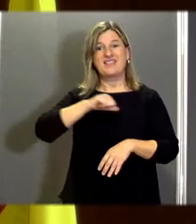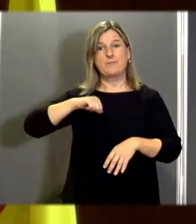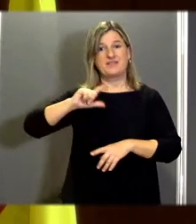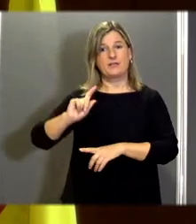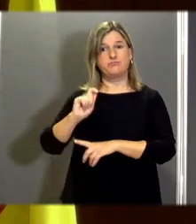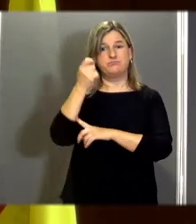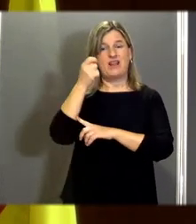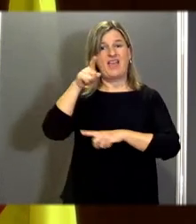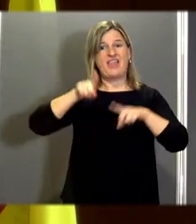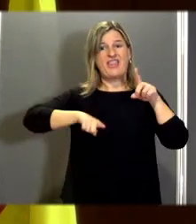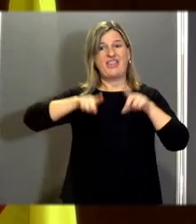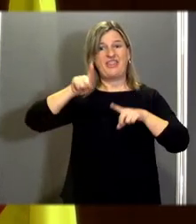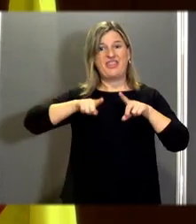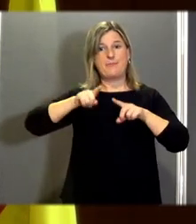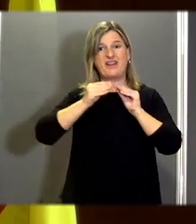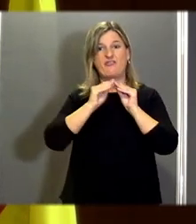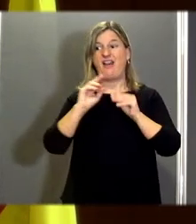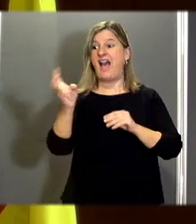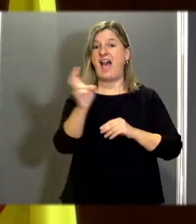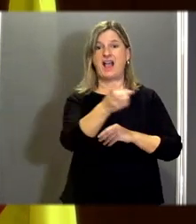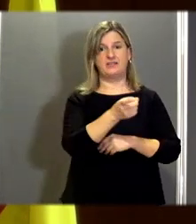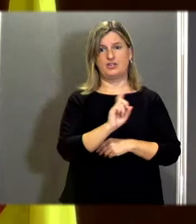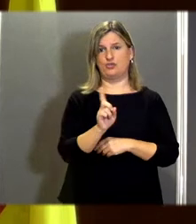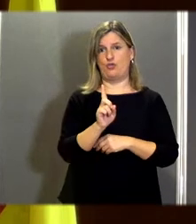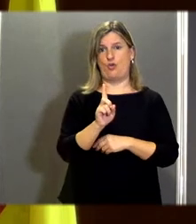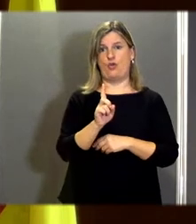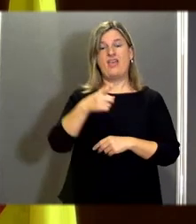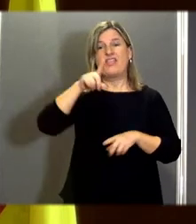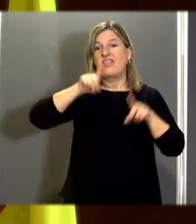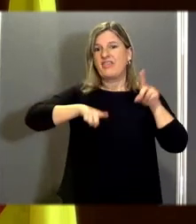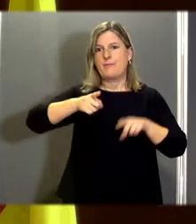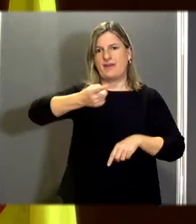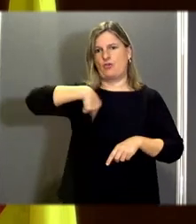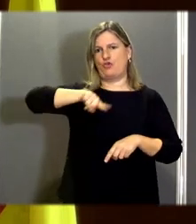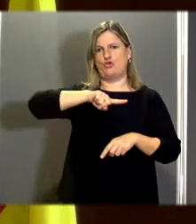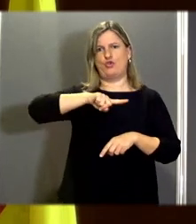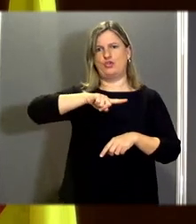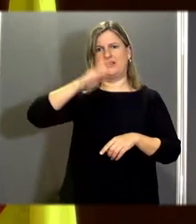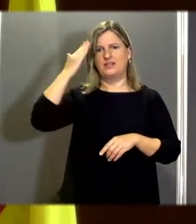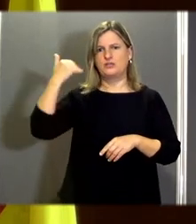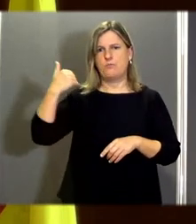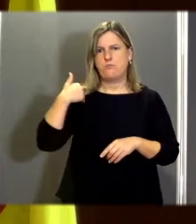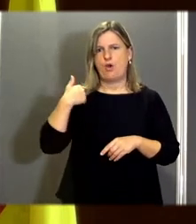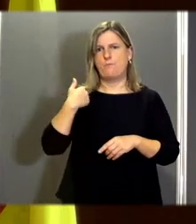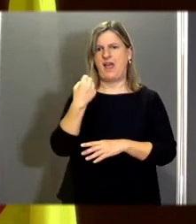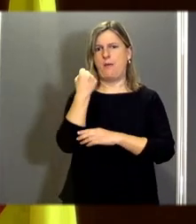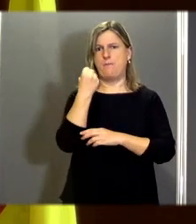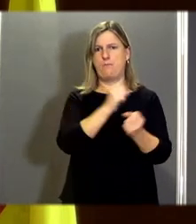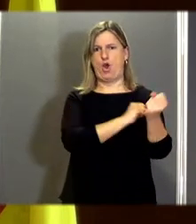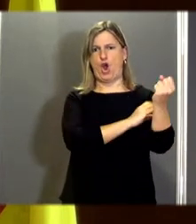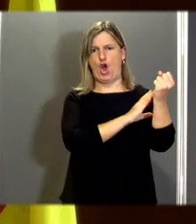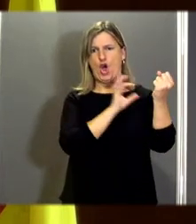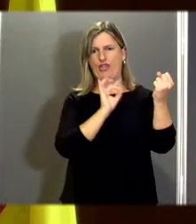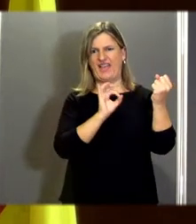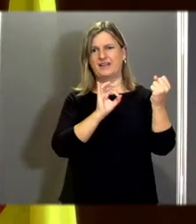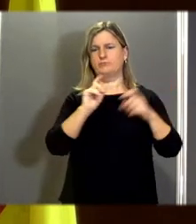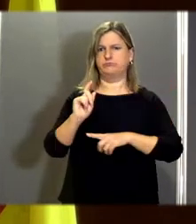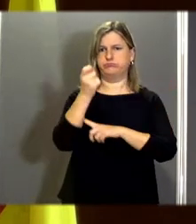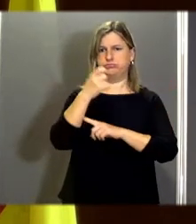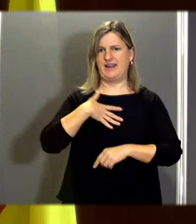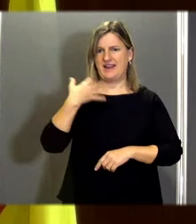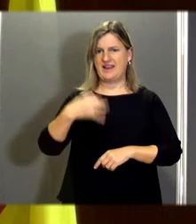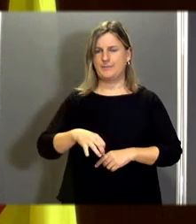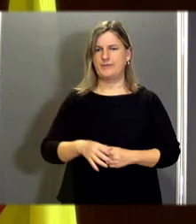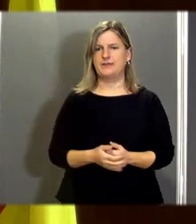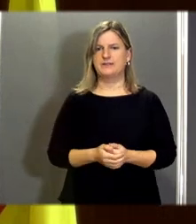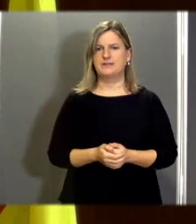de la voluntat o acció de tercers. Només depèn de nosaltres, del poble empoderat. També creiem